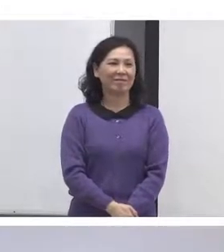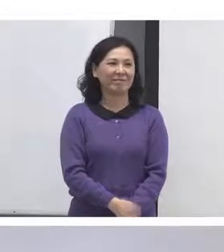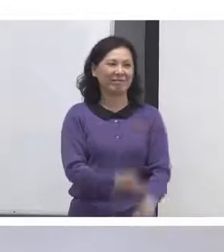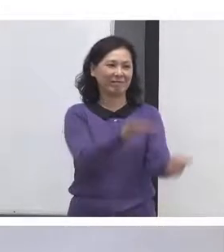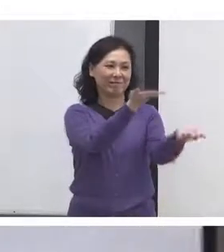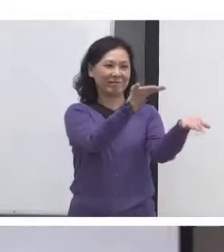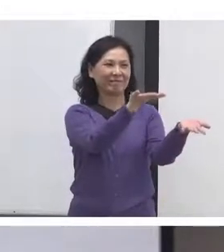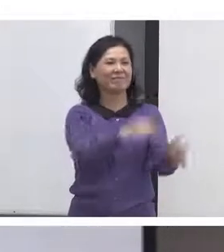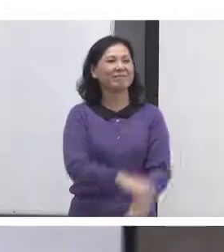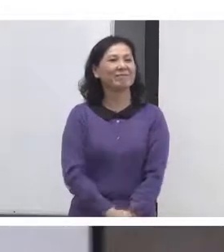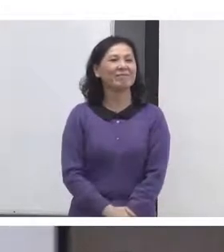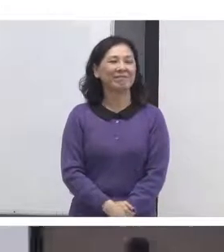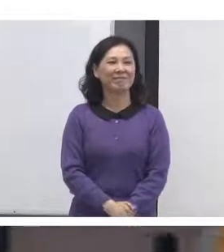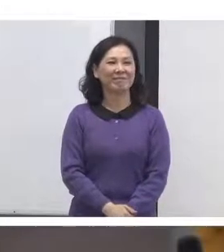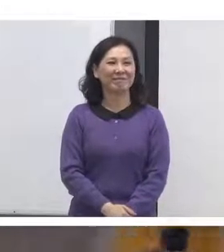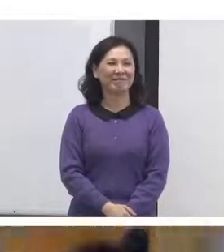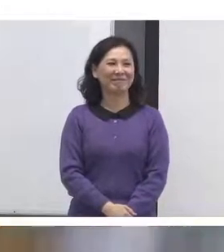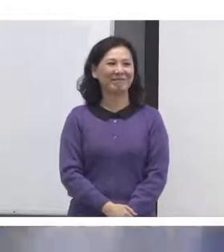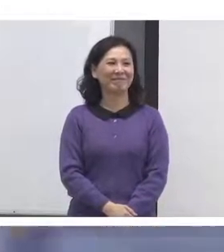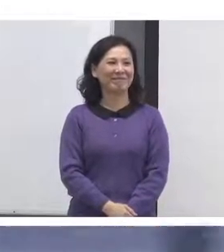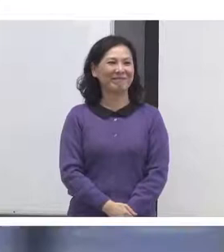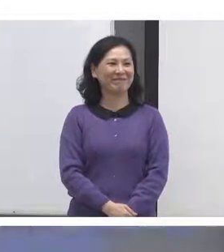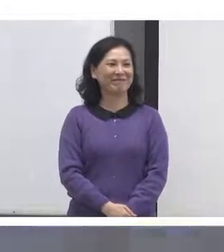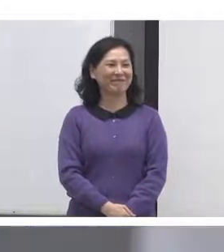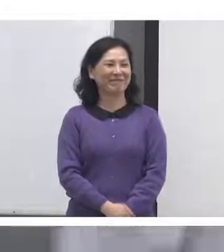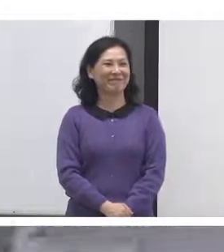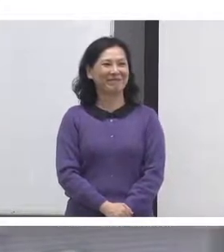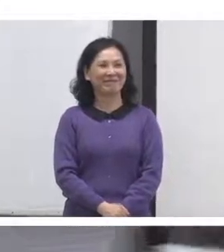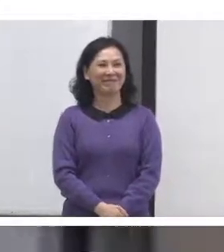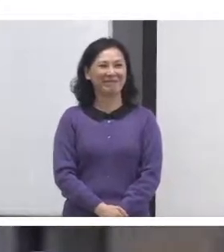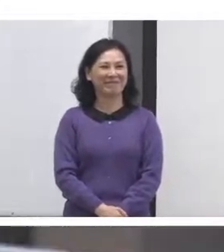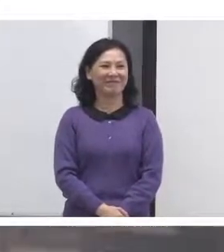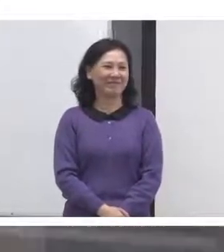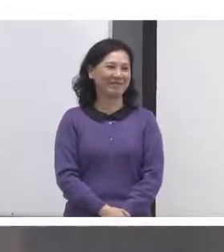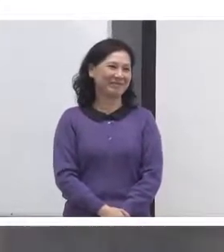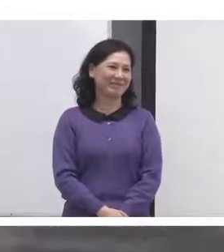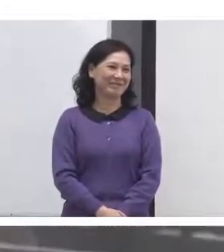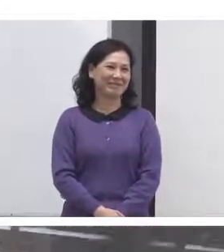请。是 吗？